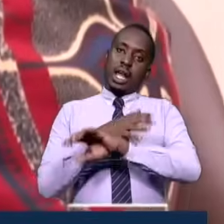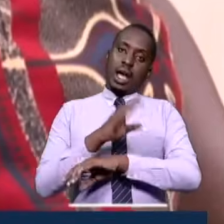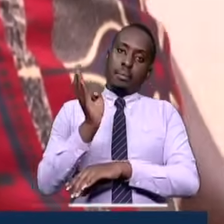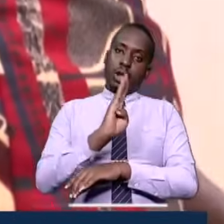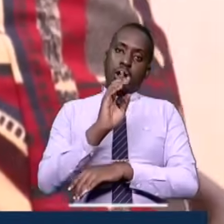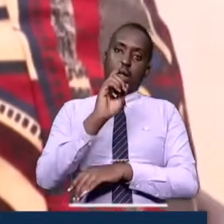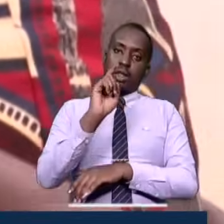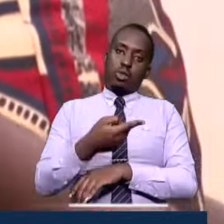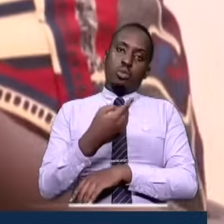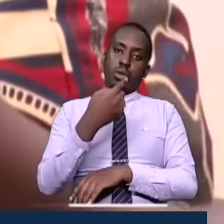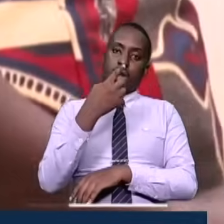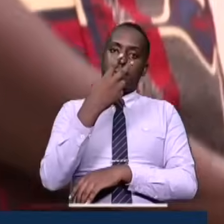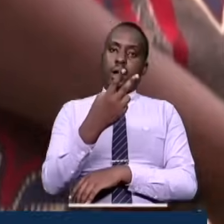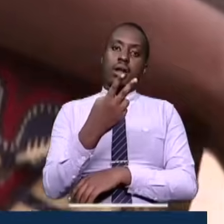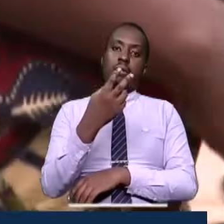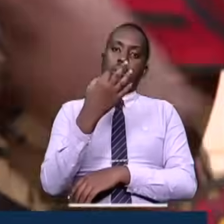miliyari